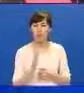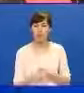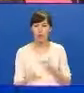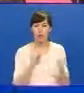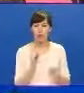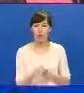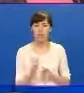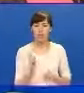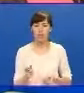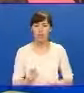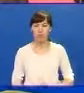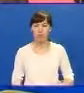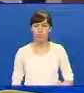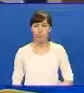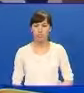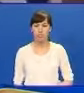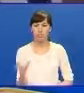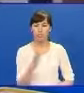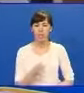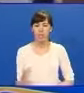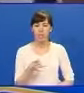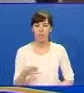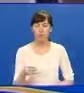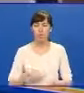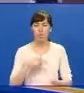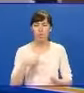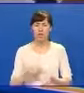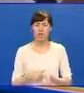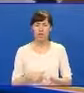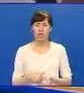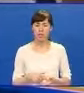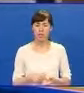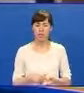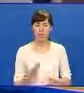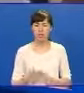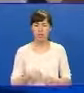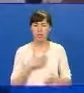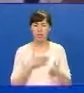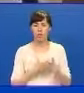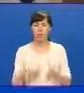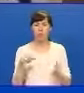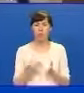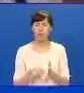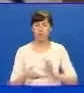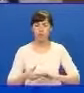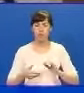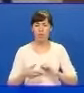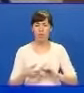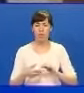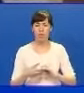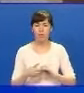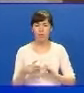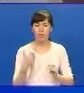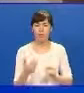жиналғандар. Барлық аудандардан, барлық қалалардан осы қоғамдардың мүшелерін шақырып,